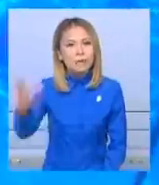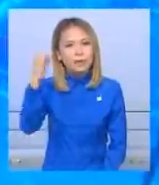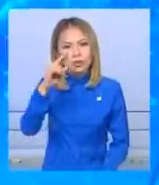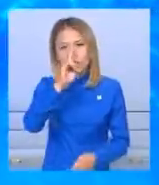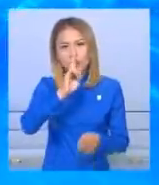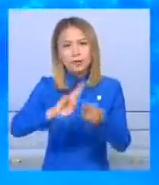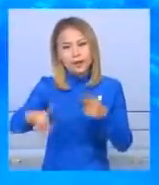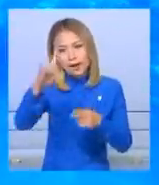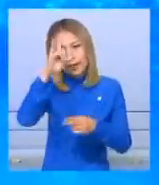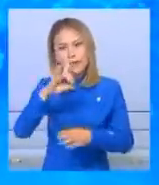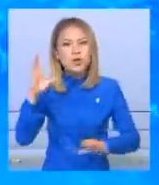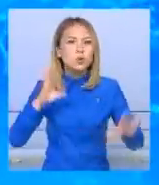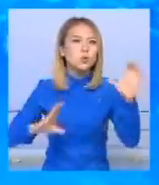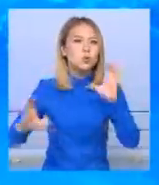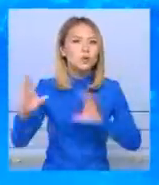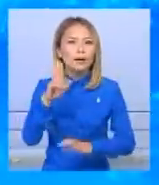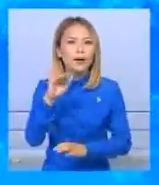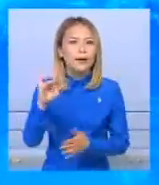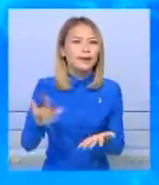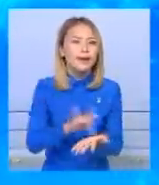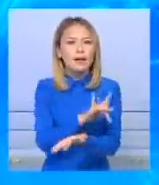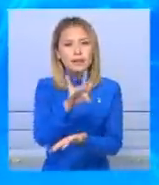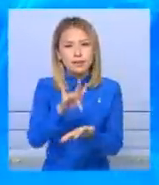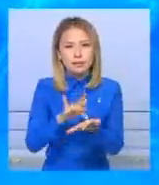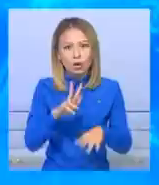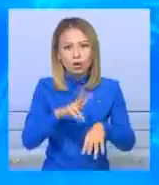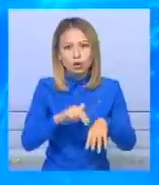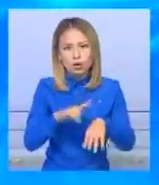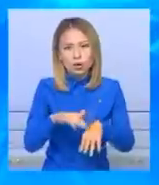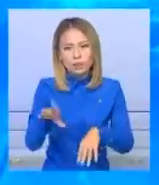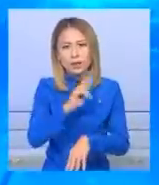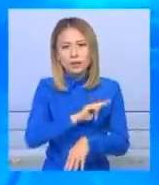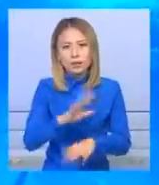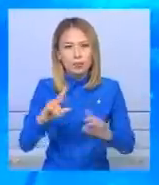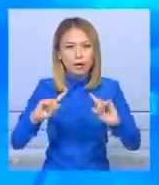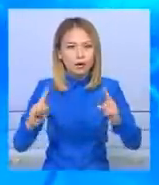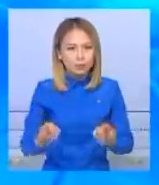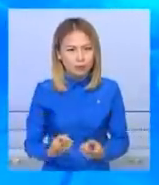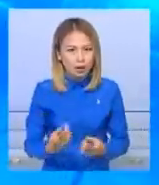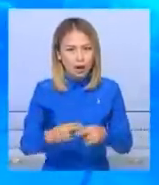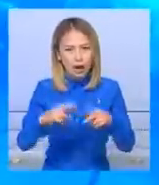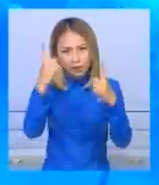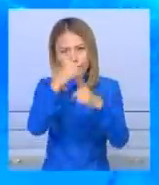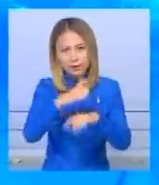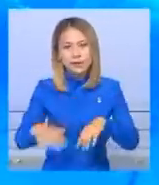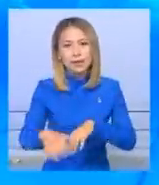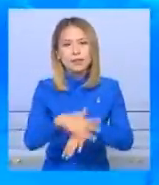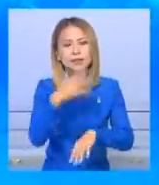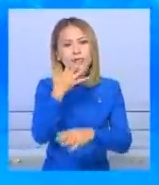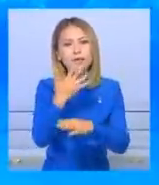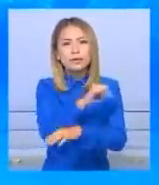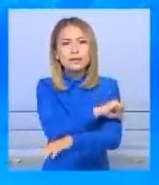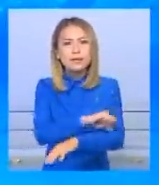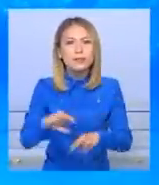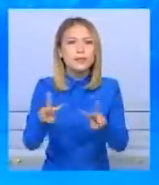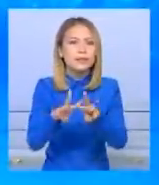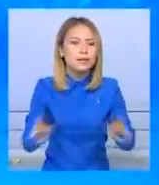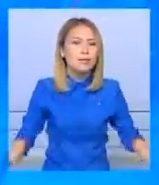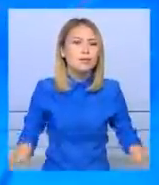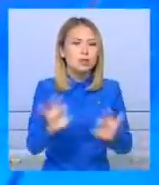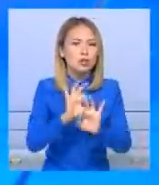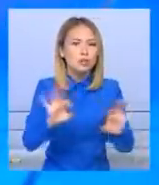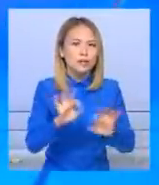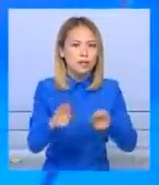Mısır'da iz-түзсіз кеткен қазақстандық студенттерді Каир қаласында құқық қорғаушылар ұстағаны белгілі болды. Бұл ақпаратты еліміздің сыртқы істер